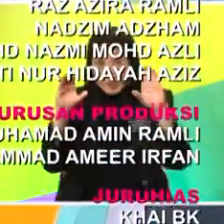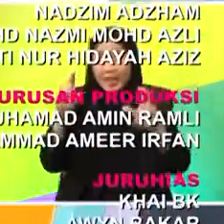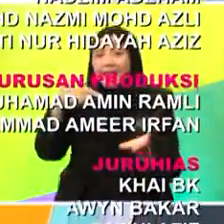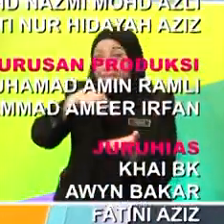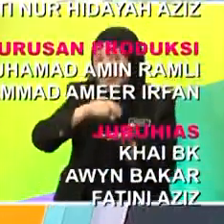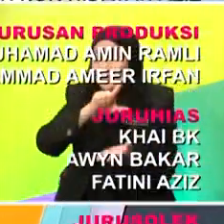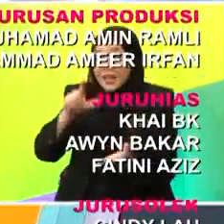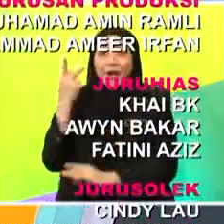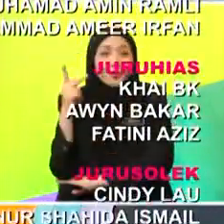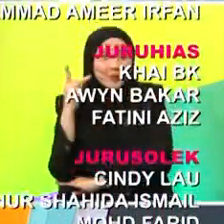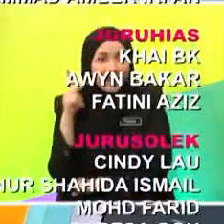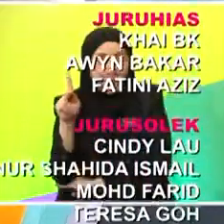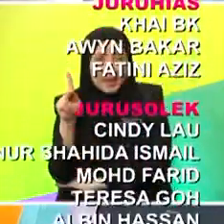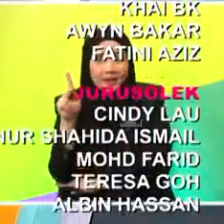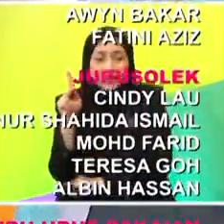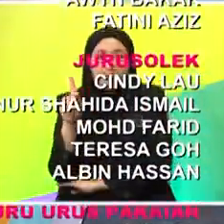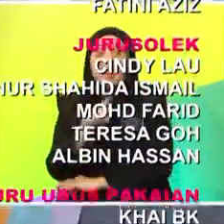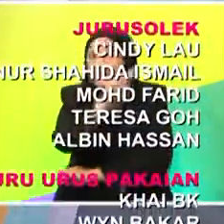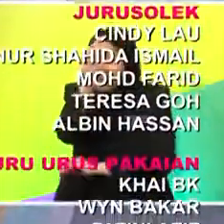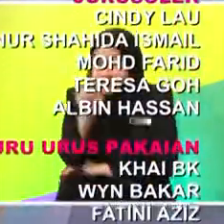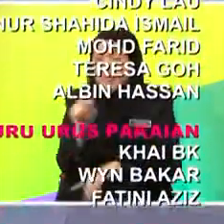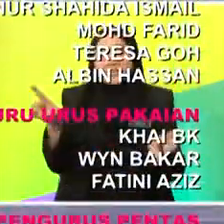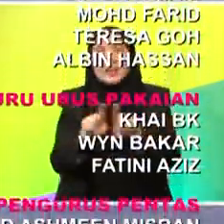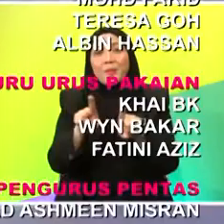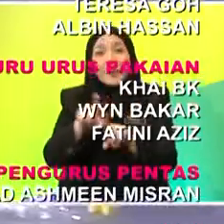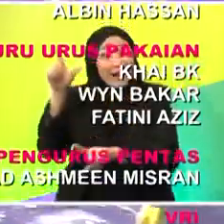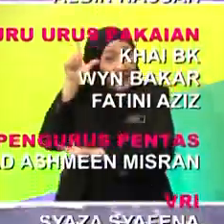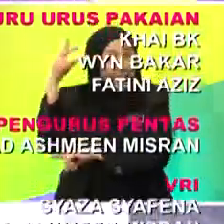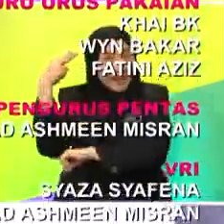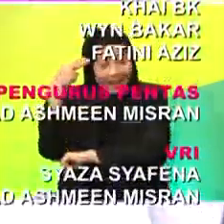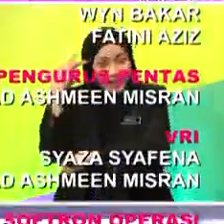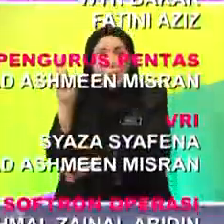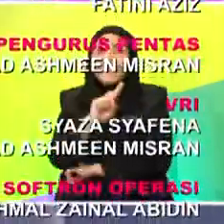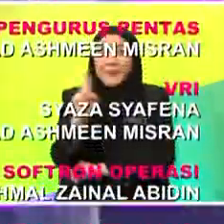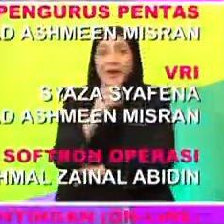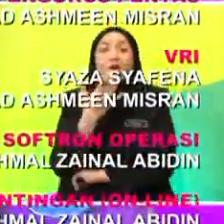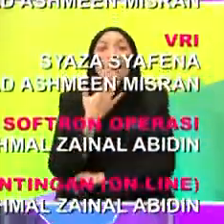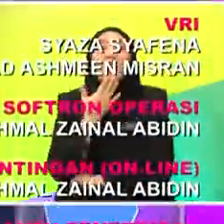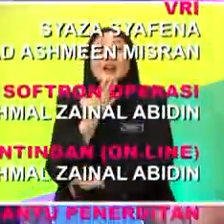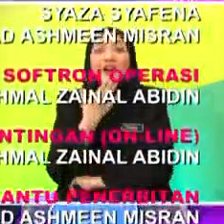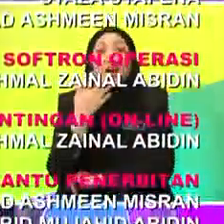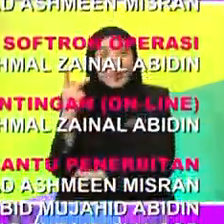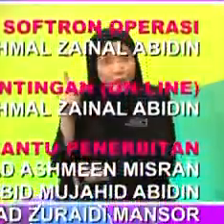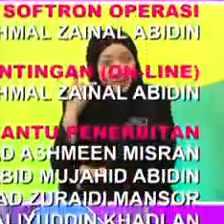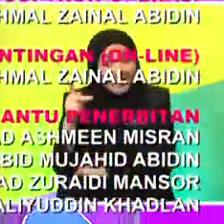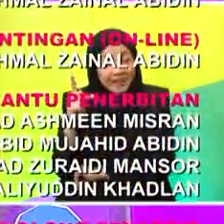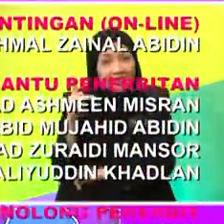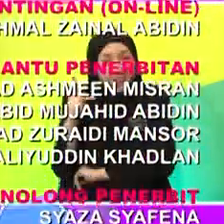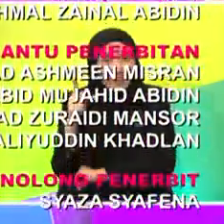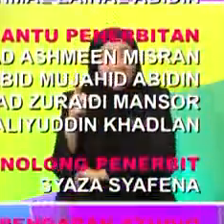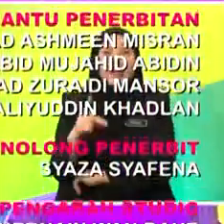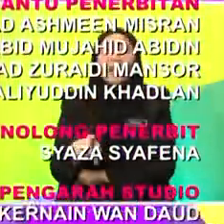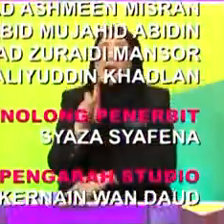inilah kuning tanya sama hati mana awakmu ke nanti